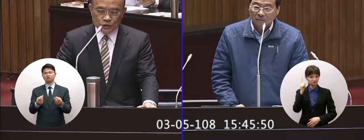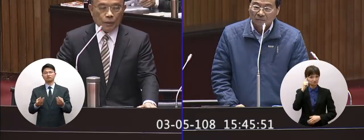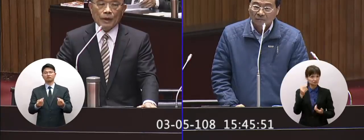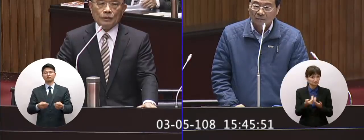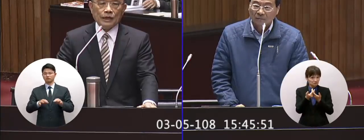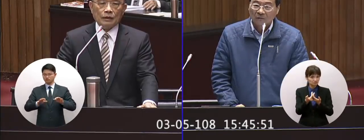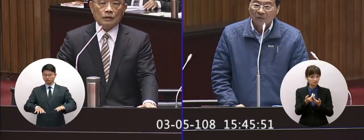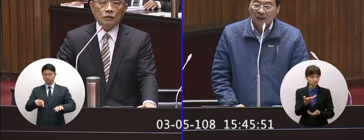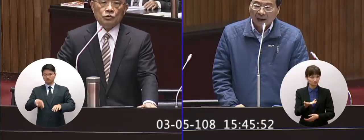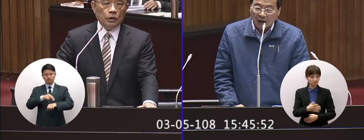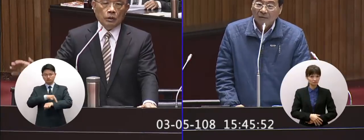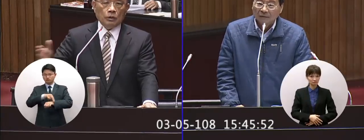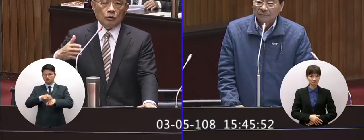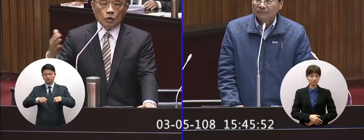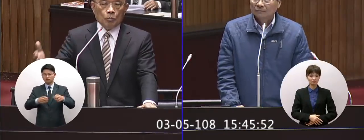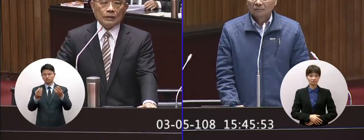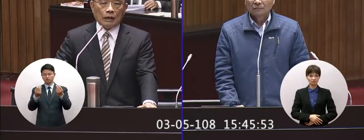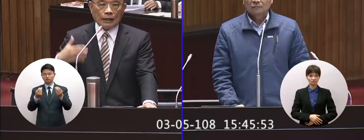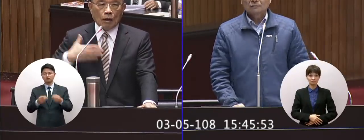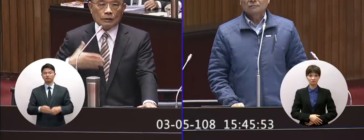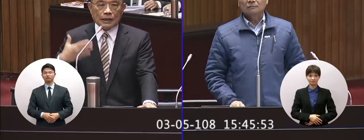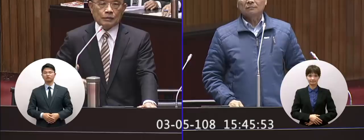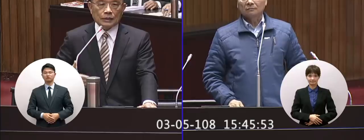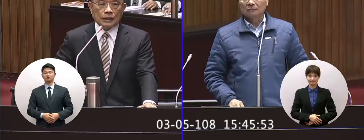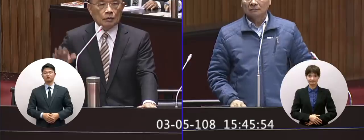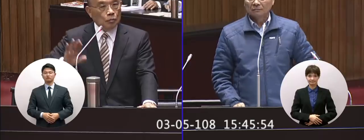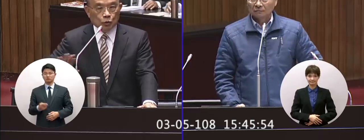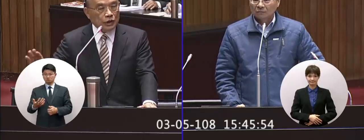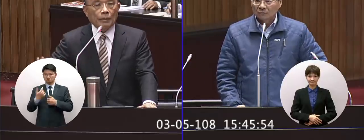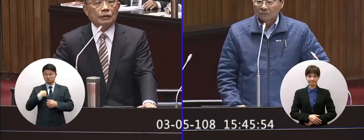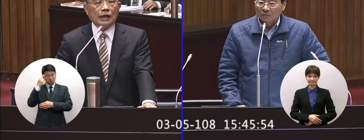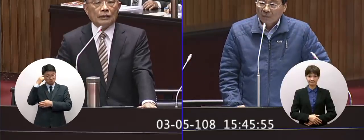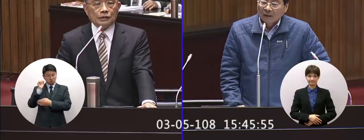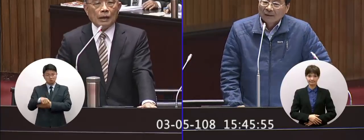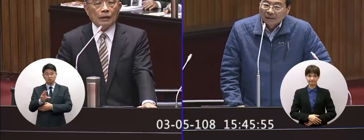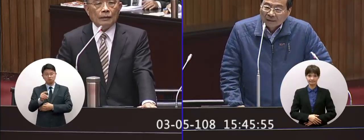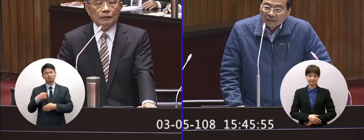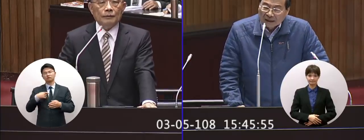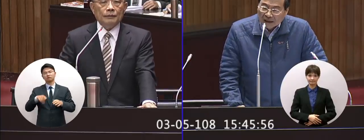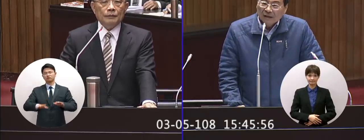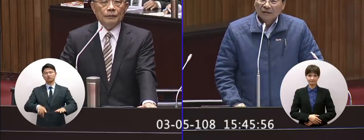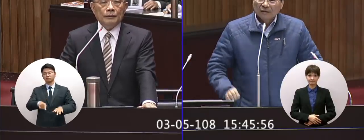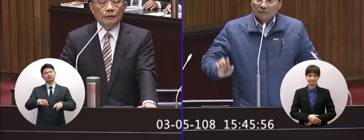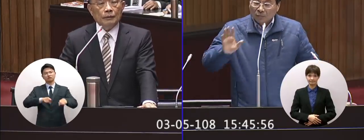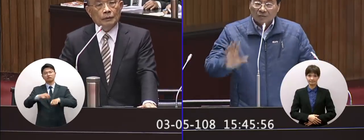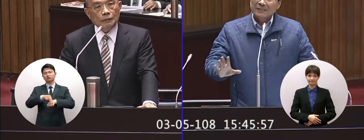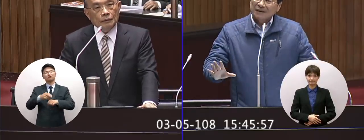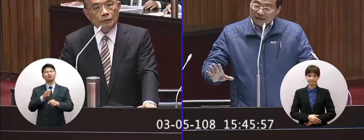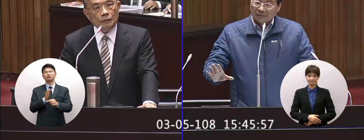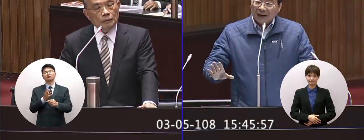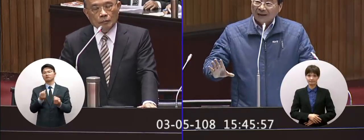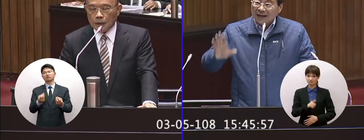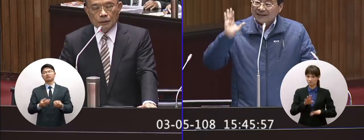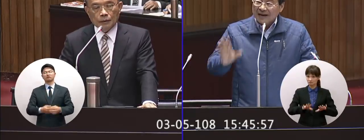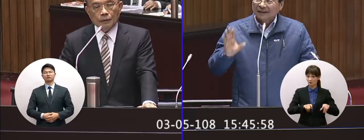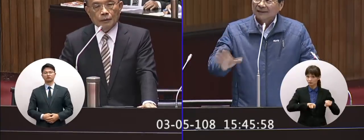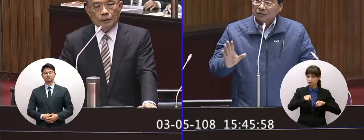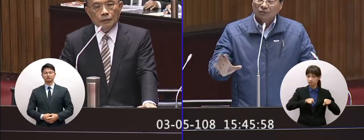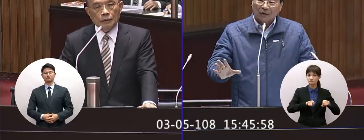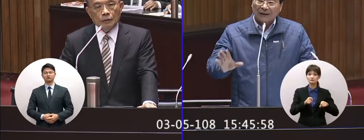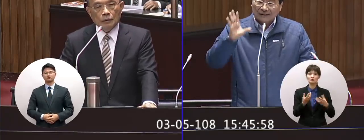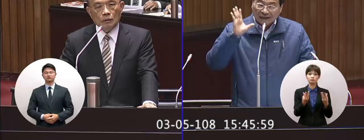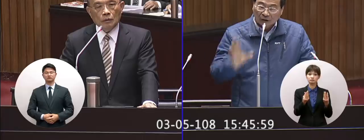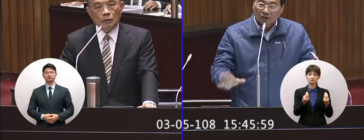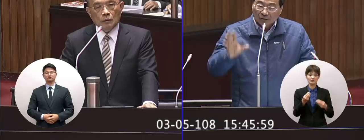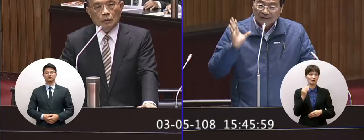成？ 目前没有这样的，所以用不着来到我赞成不赞成，目前没有这样计划。 你 目前没有计划。那假